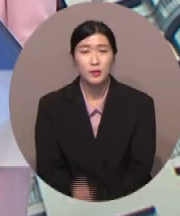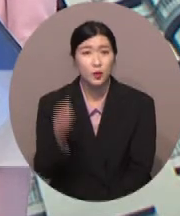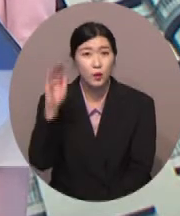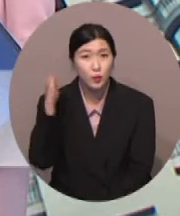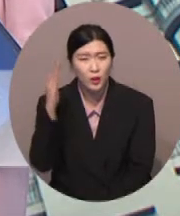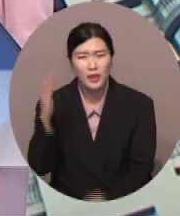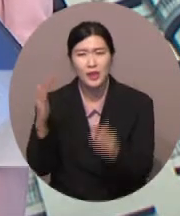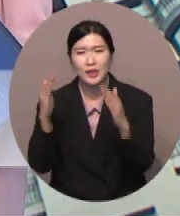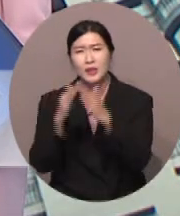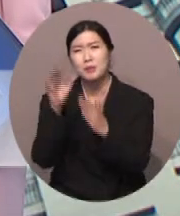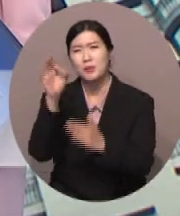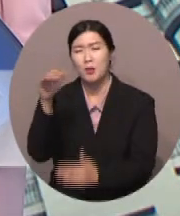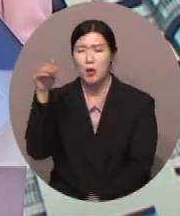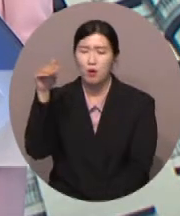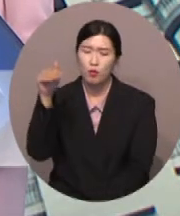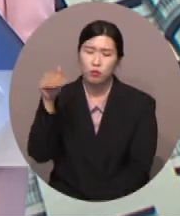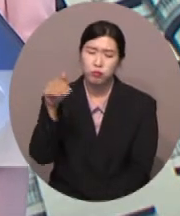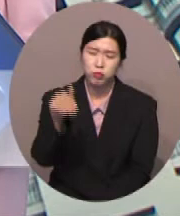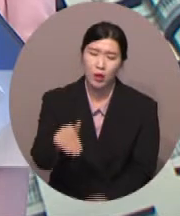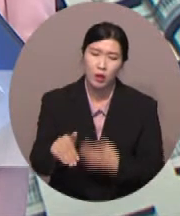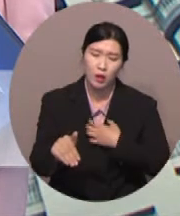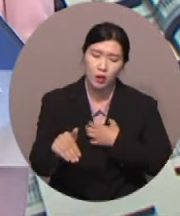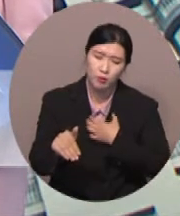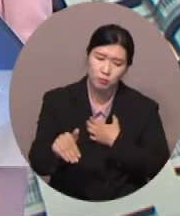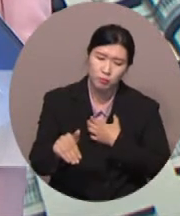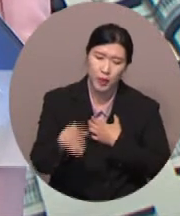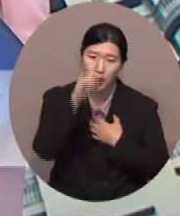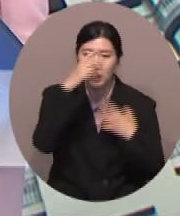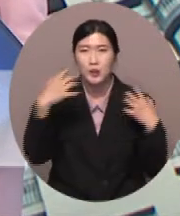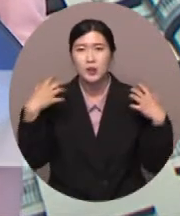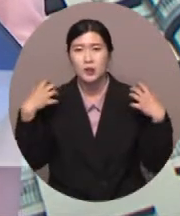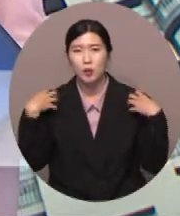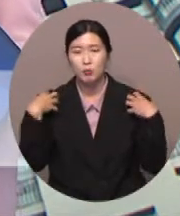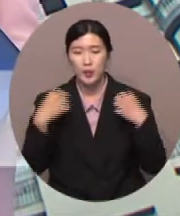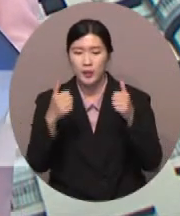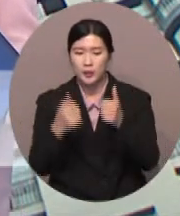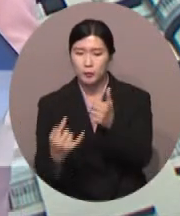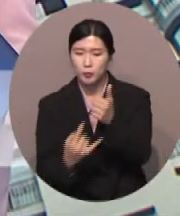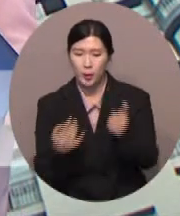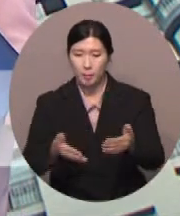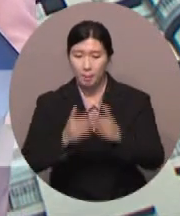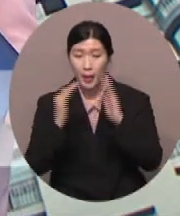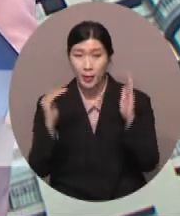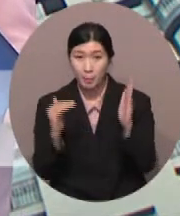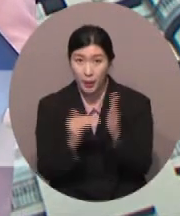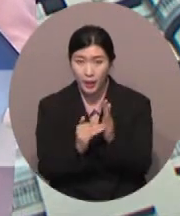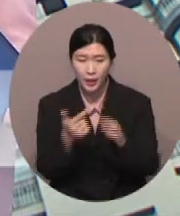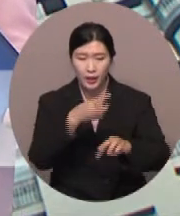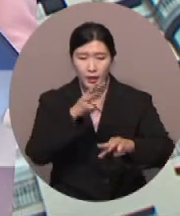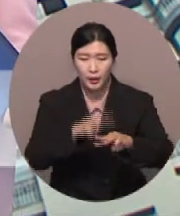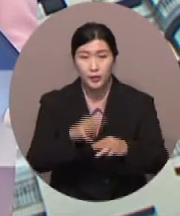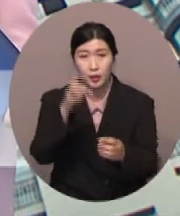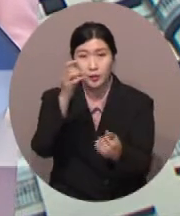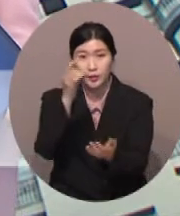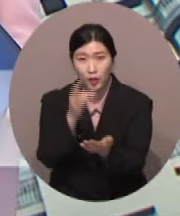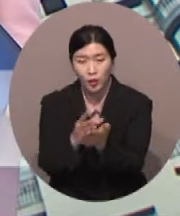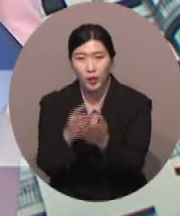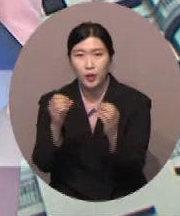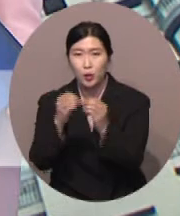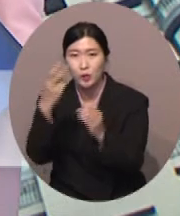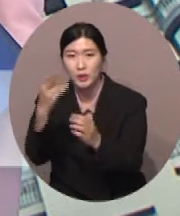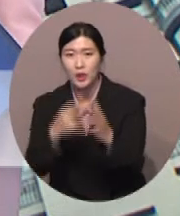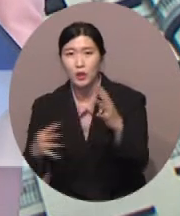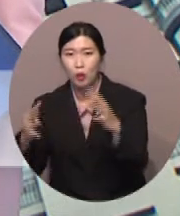최근 집값 하락세가 심상치 않자 정부가 주거정책심의위원회를 열고 대전과 천안, 논산과 공주